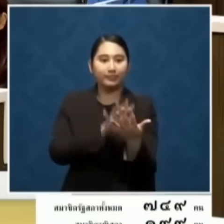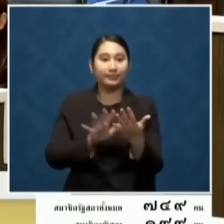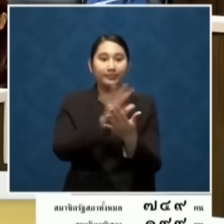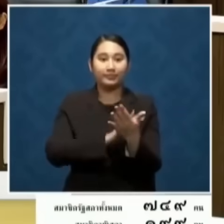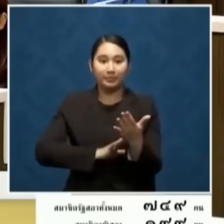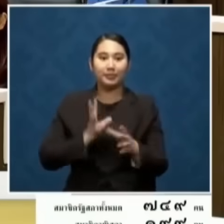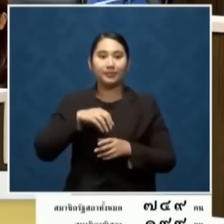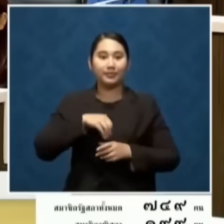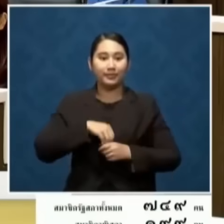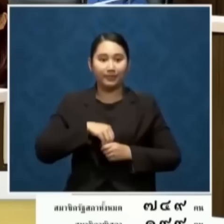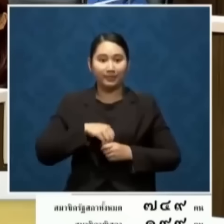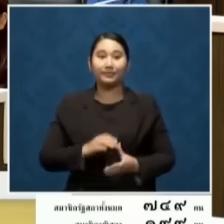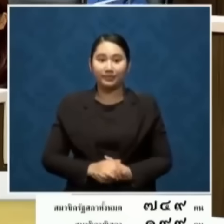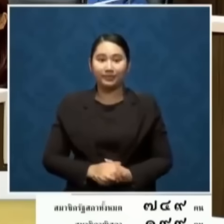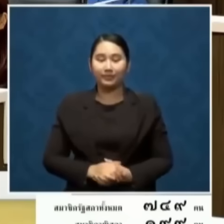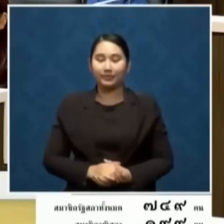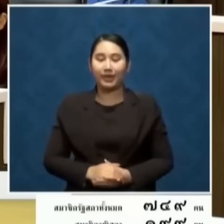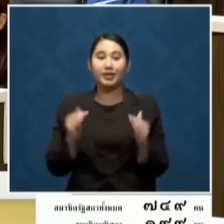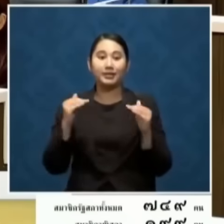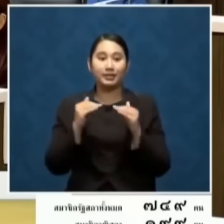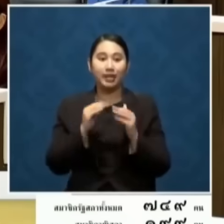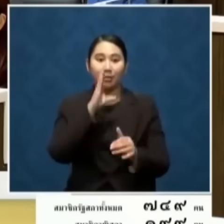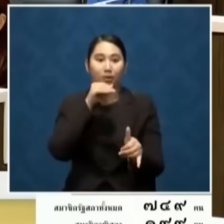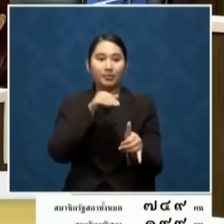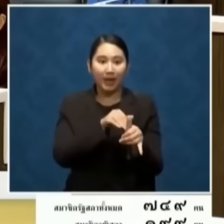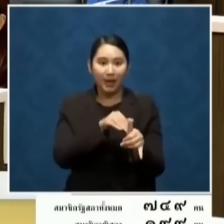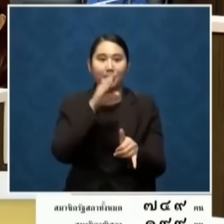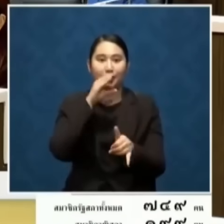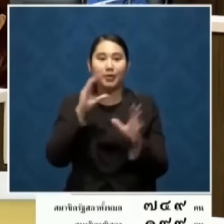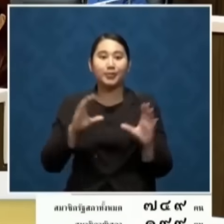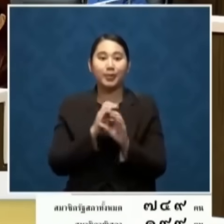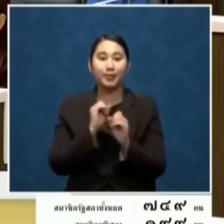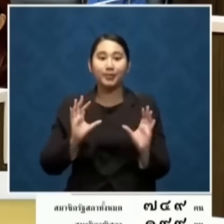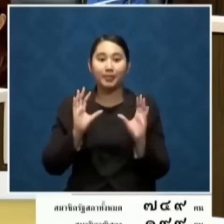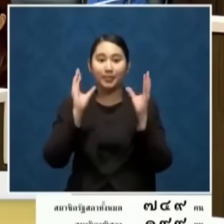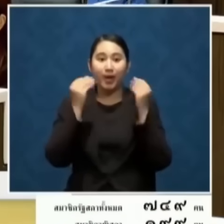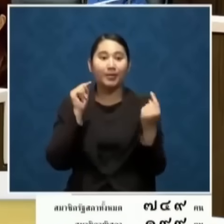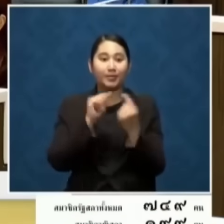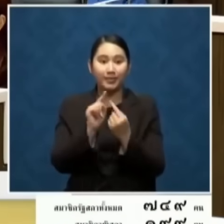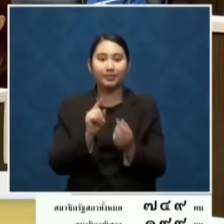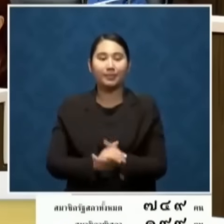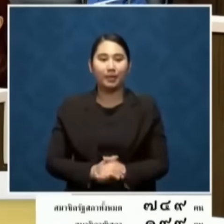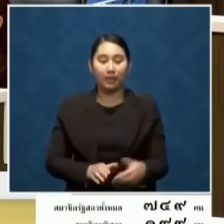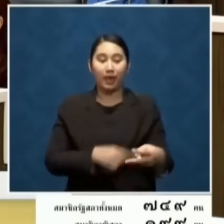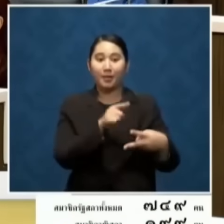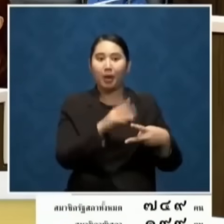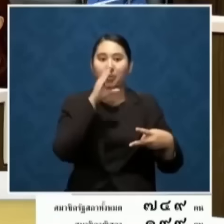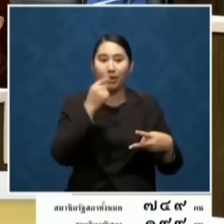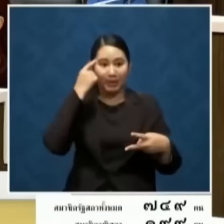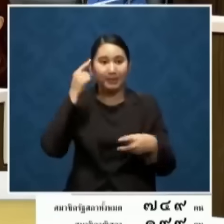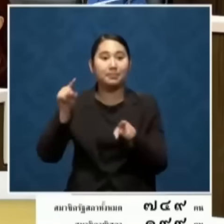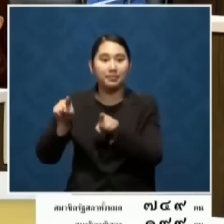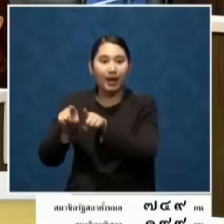ยังไม่มีโอกาสชี้แจงแม้แต่ครั้งเดียวแล้วก็บอกว่าในปี62ที่มีประเด็นเดียวกันในขั้นตอนของการเลือกนายกยังไม่กระ